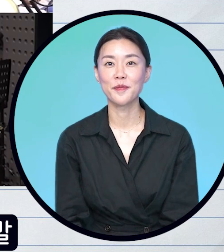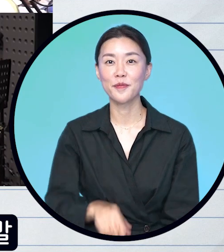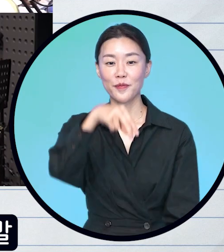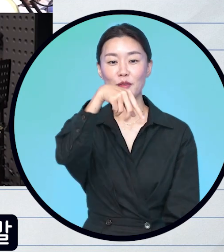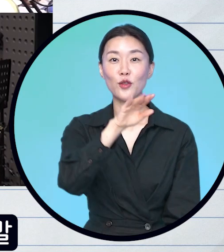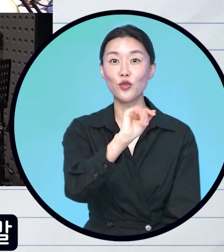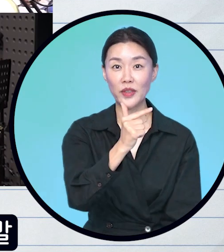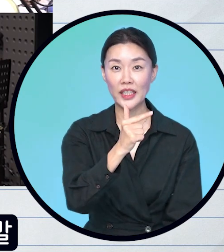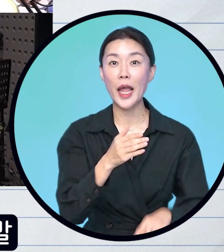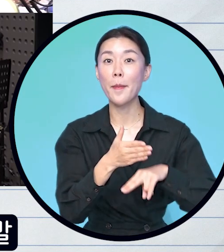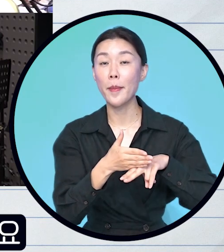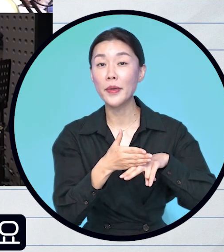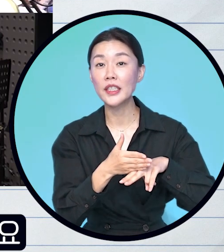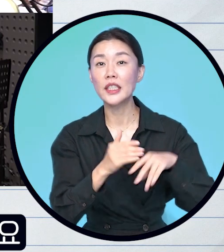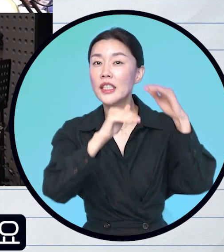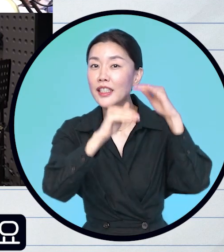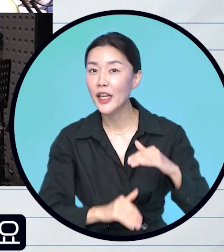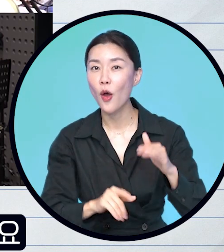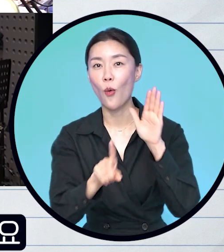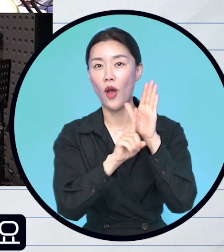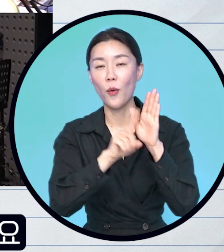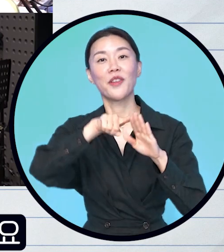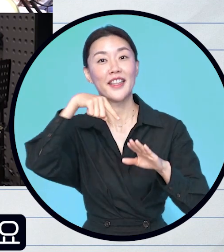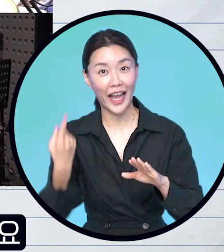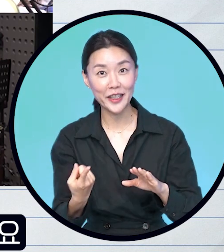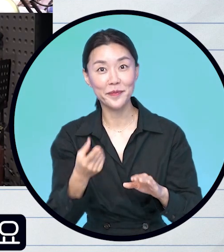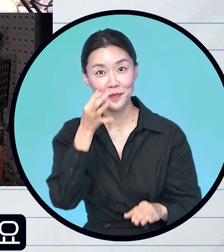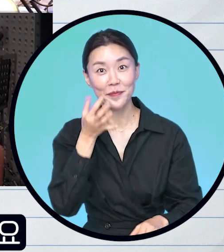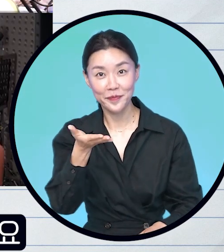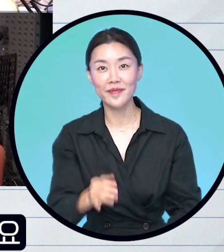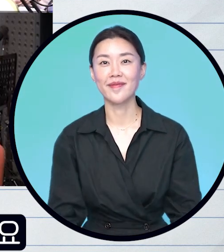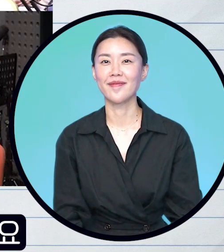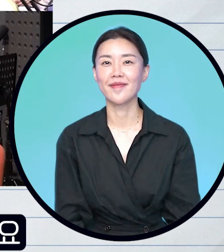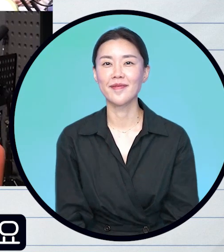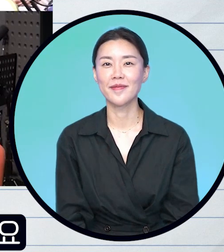수빈 반바지 사건의 전말 광고 후에 들어볼게요. 잠시만요. 네.